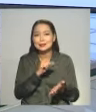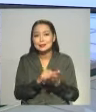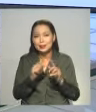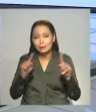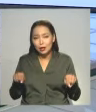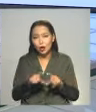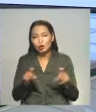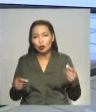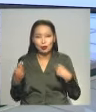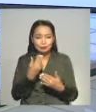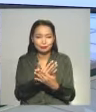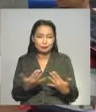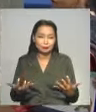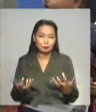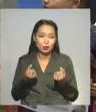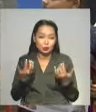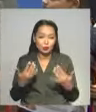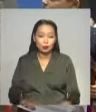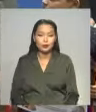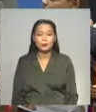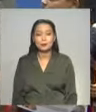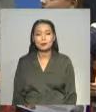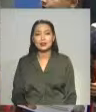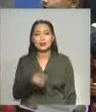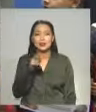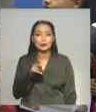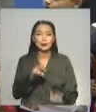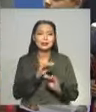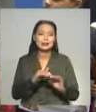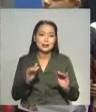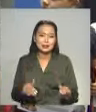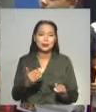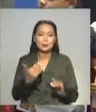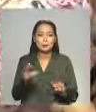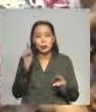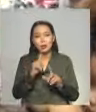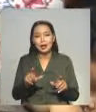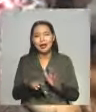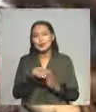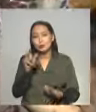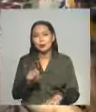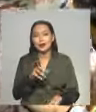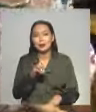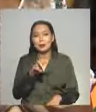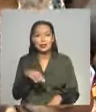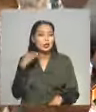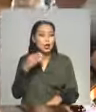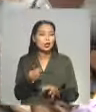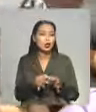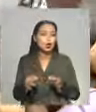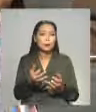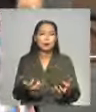Подробности в материале моих коллег. Более 2000 детей помогут собрать в школу депутаты от партии «Аманат» в Актюбинской